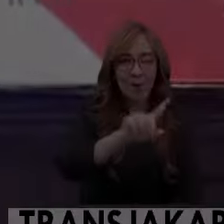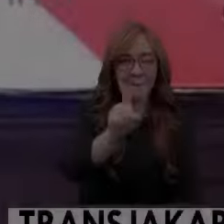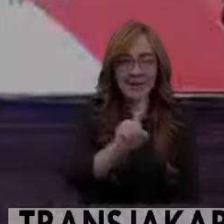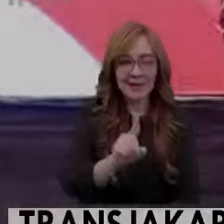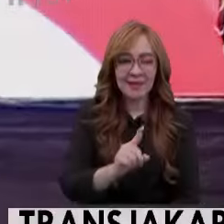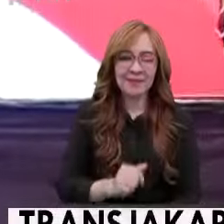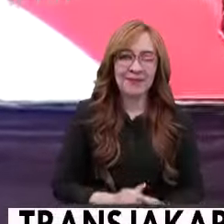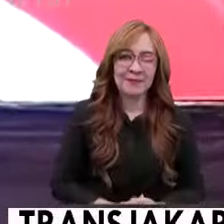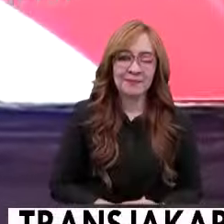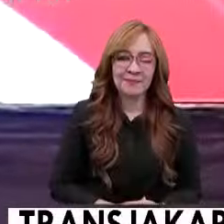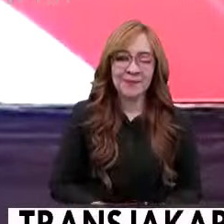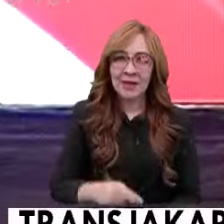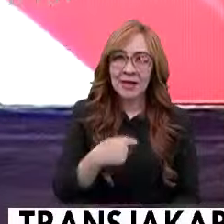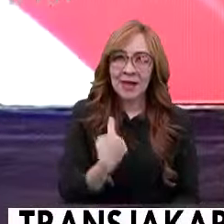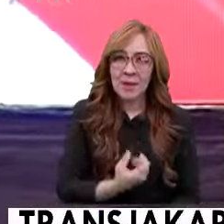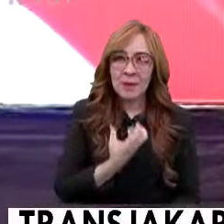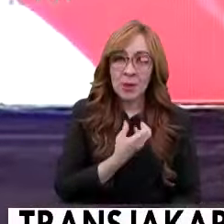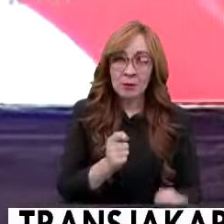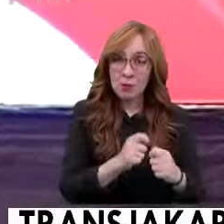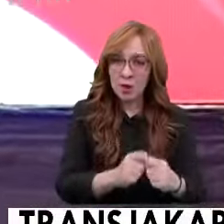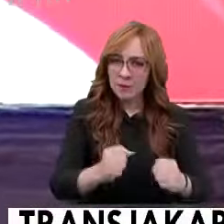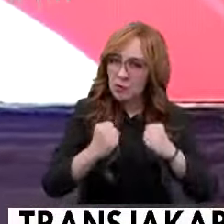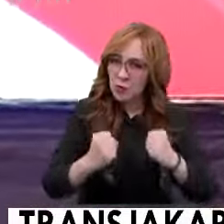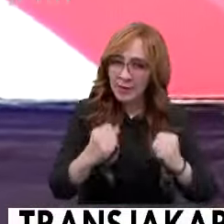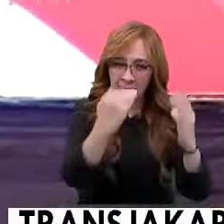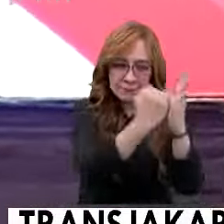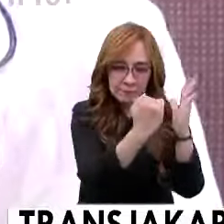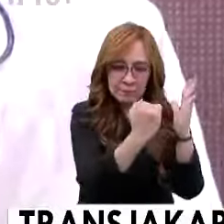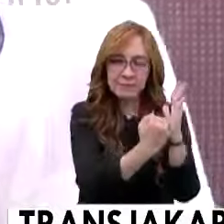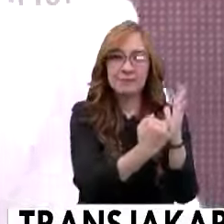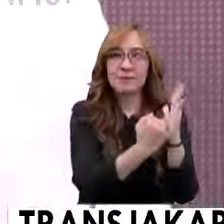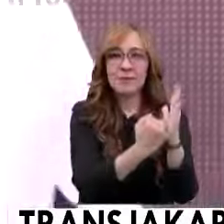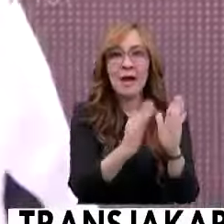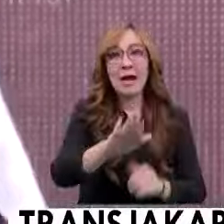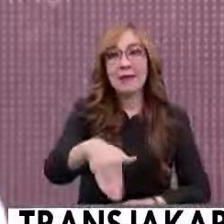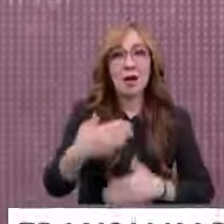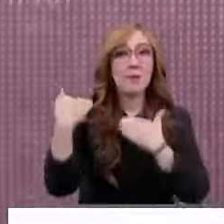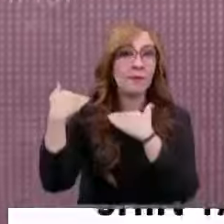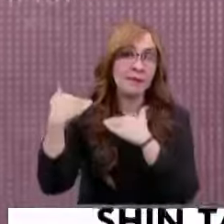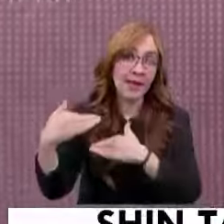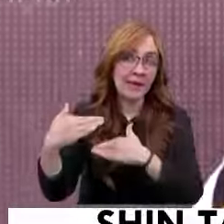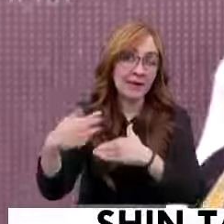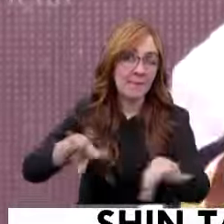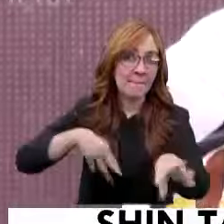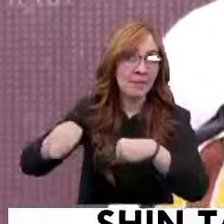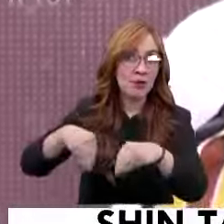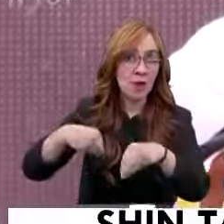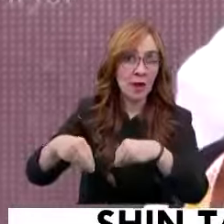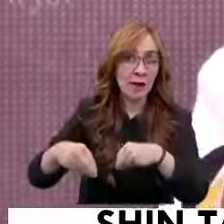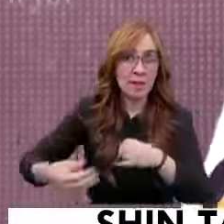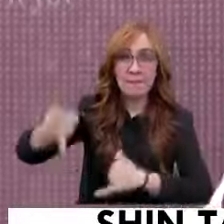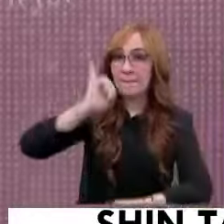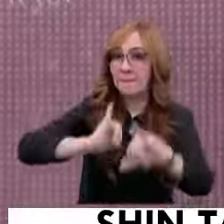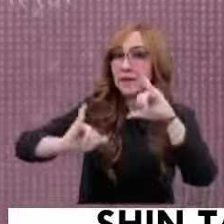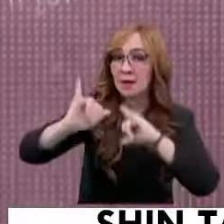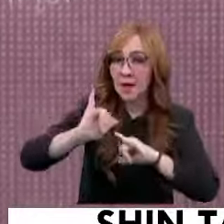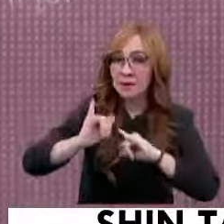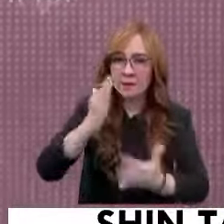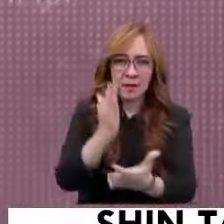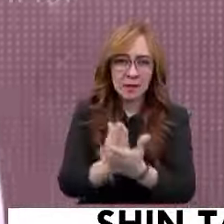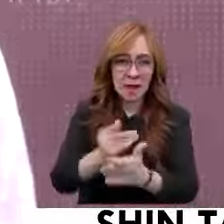I baik kami akan mengadakan penguatan regulasi atau pembatasan peredaran miras penegakan